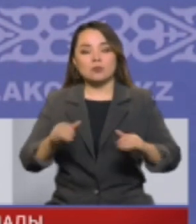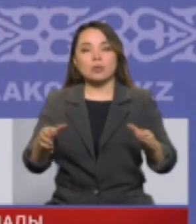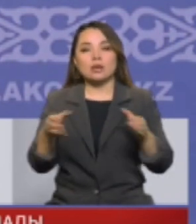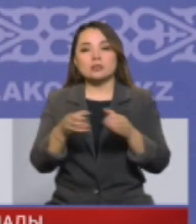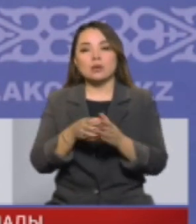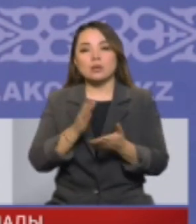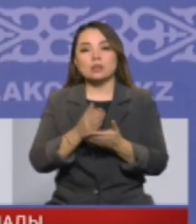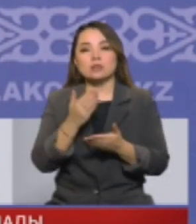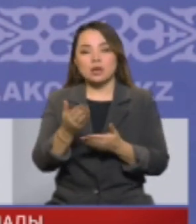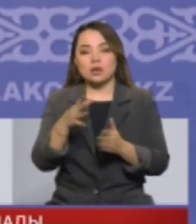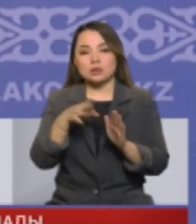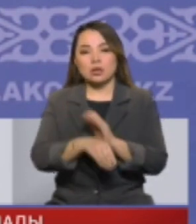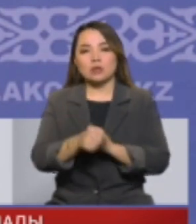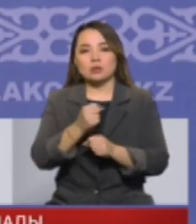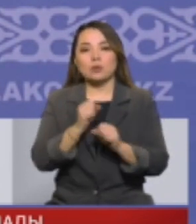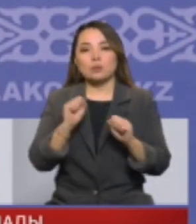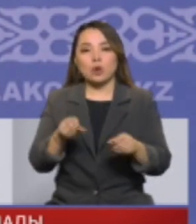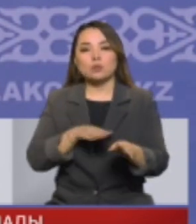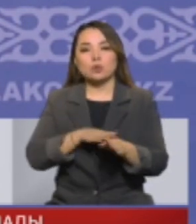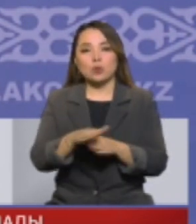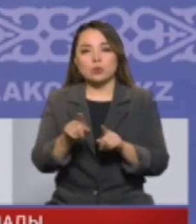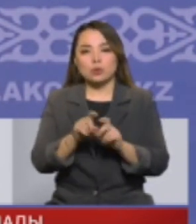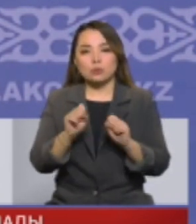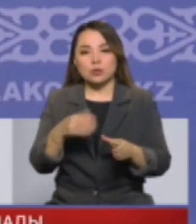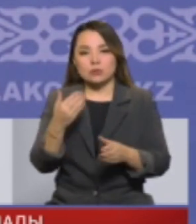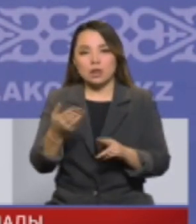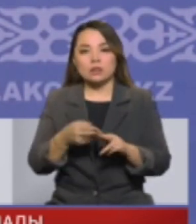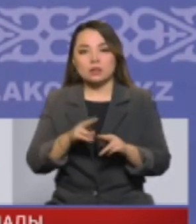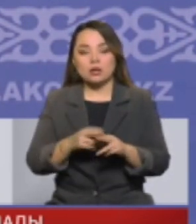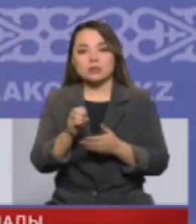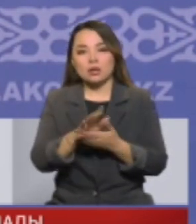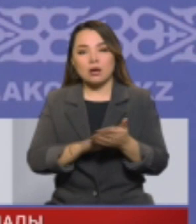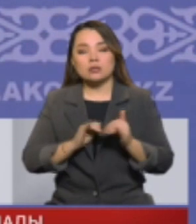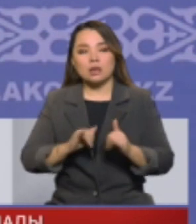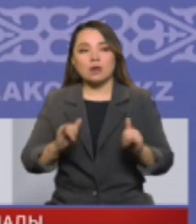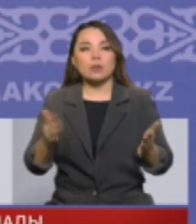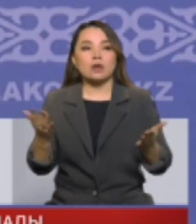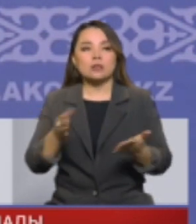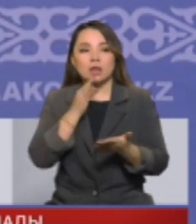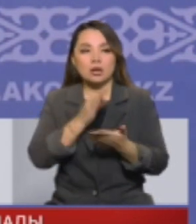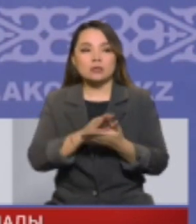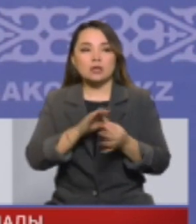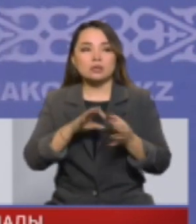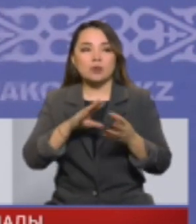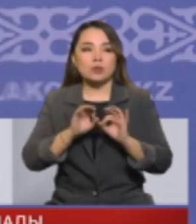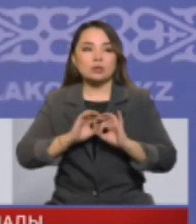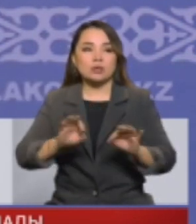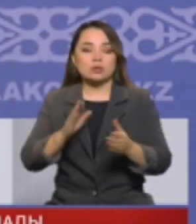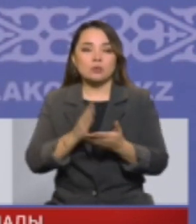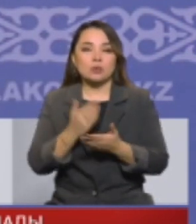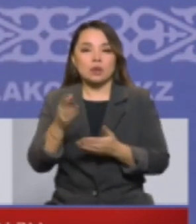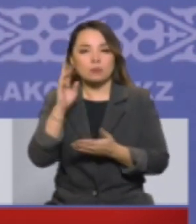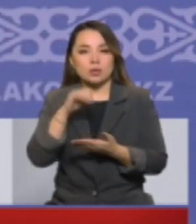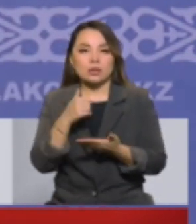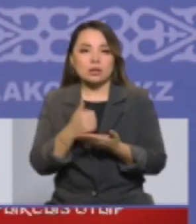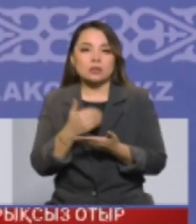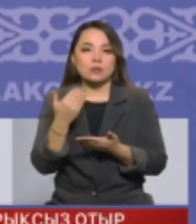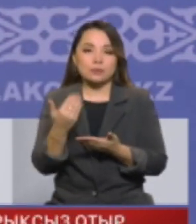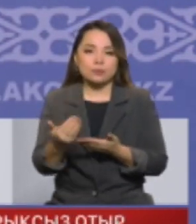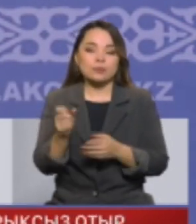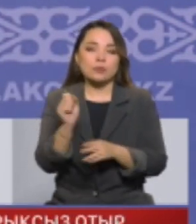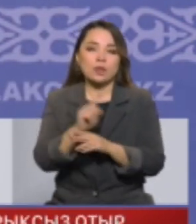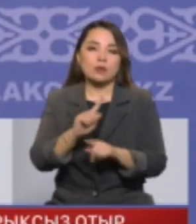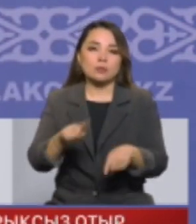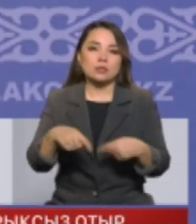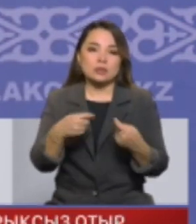концепцияға кірілетін болатын, толықтырулар болады. Соны қалай әрмен қарай дамытамыз, осы туралы да баяндап өттім. Мемлекет басшысы